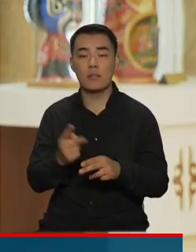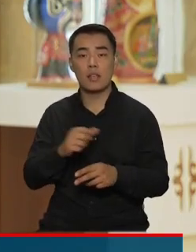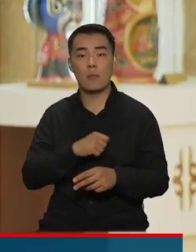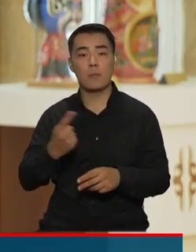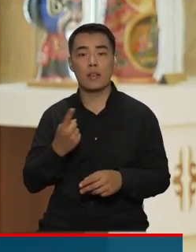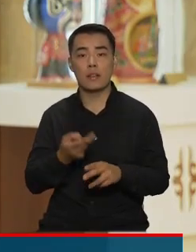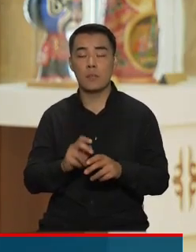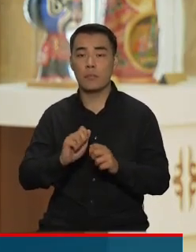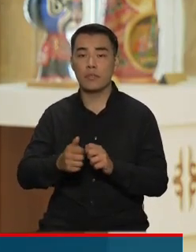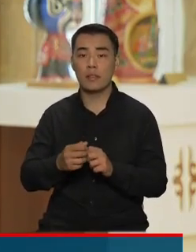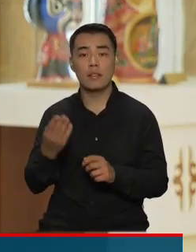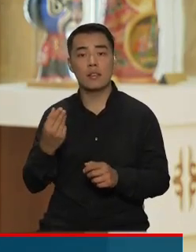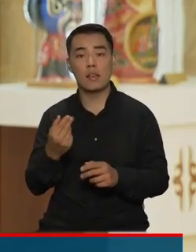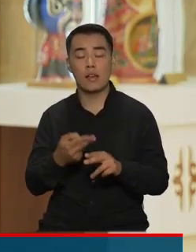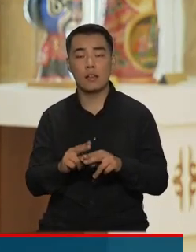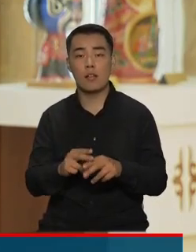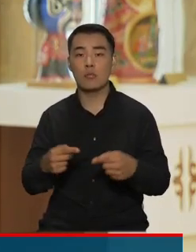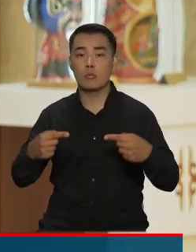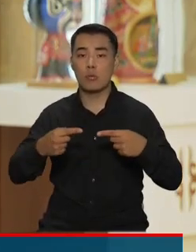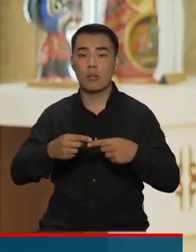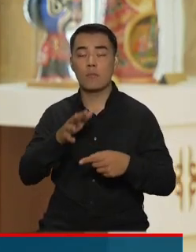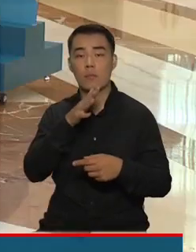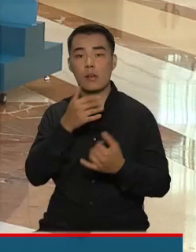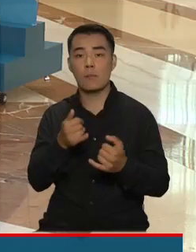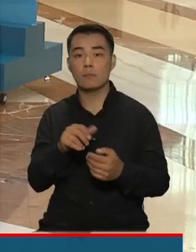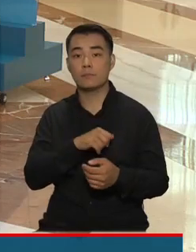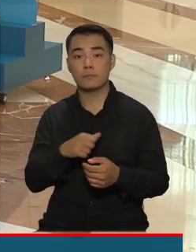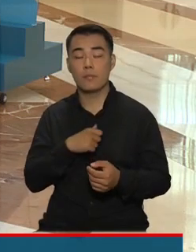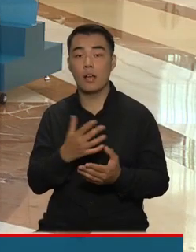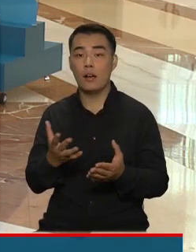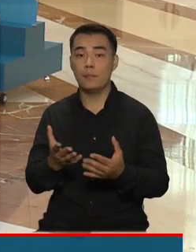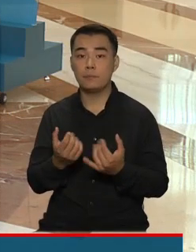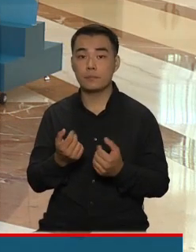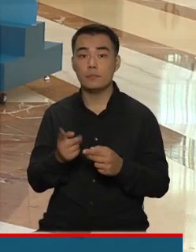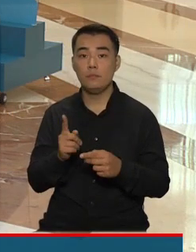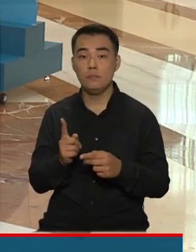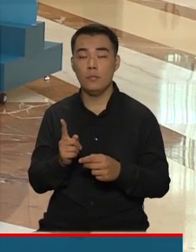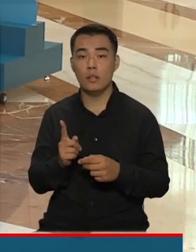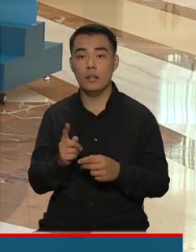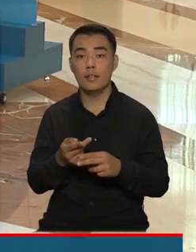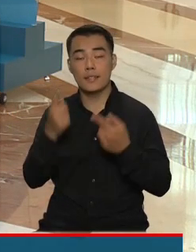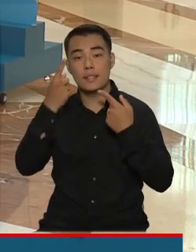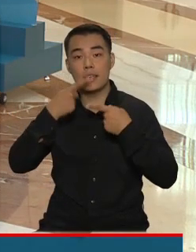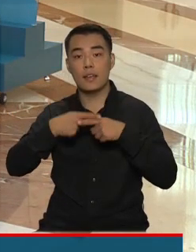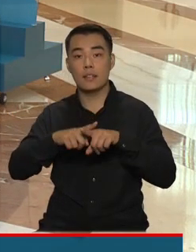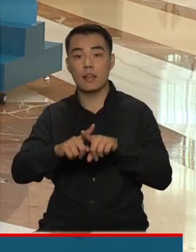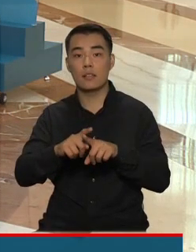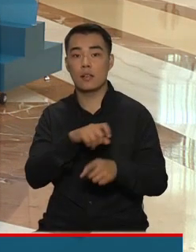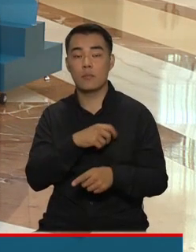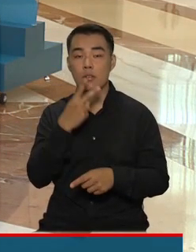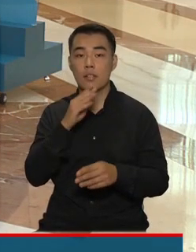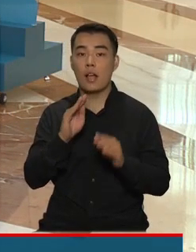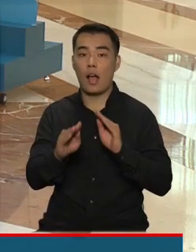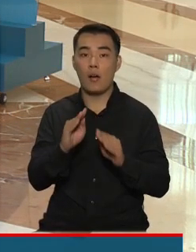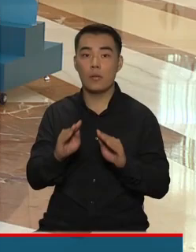ақшаларды дер кезінде бәрін игеріп, несін техникасын, құрал